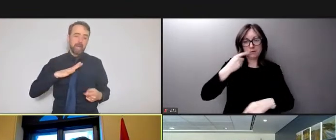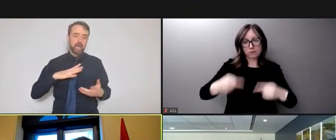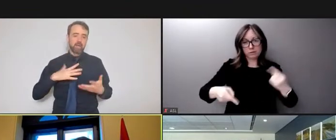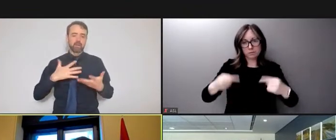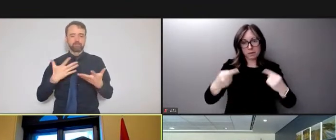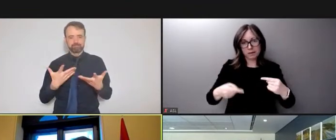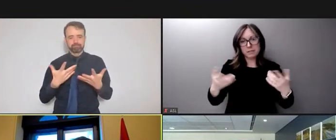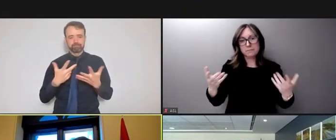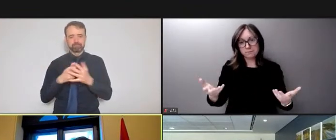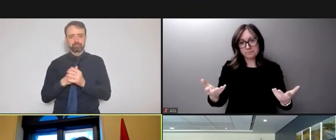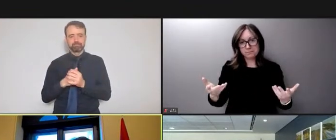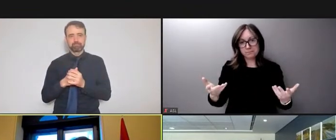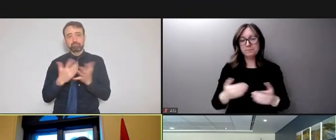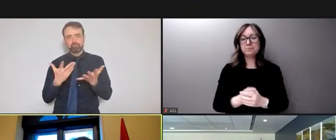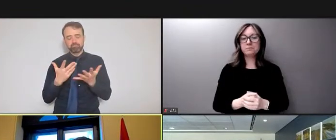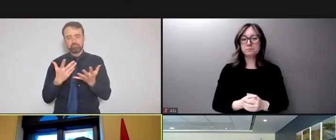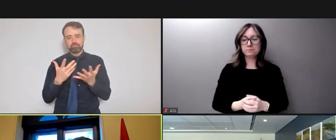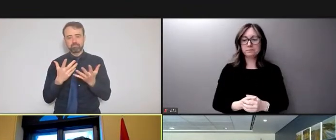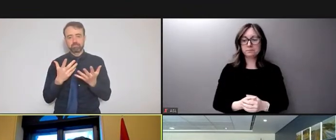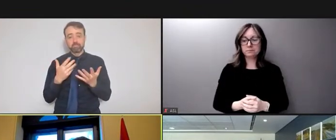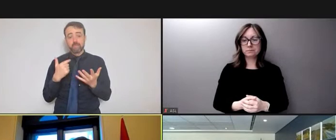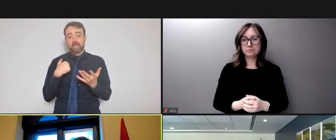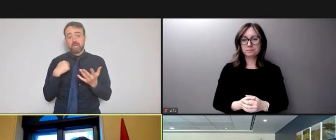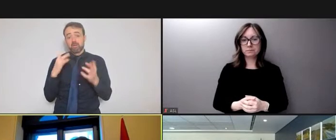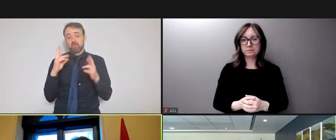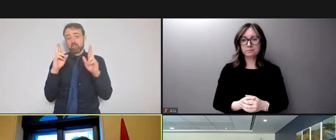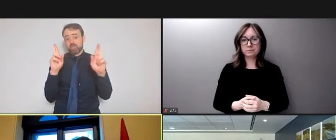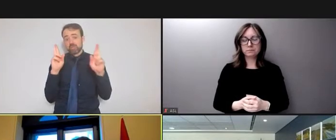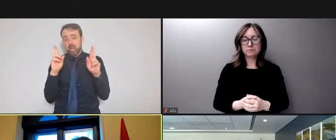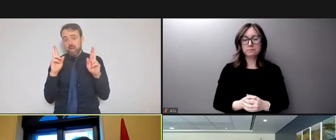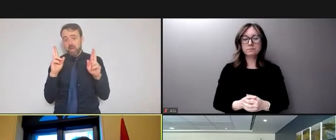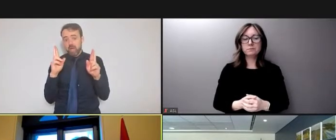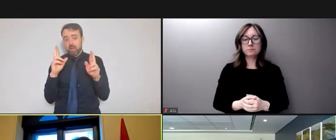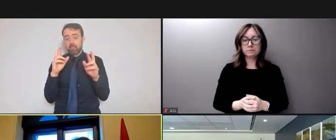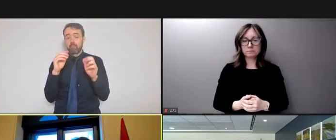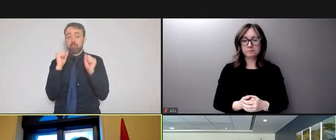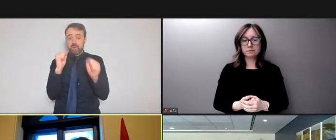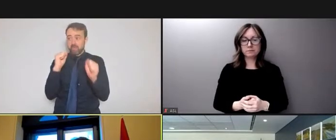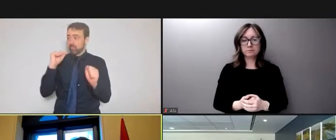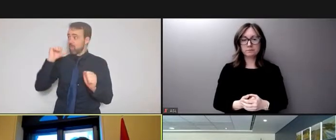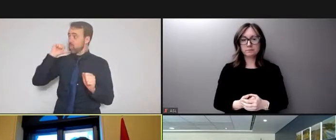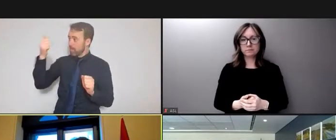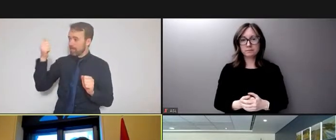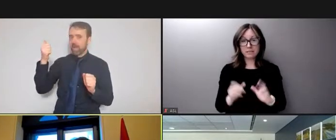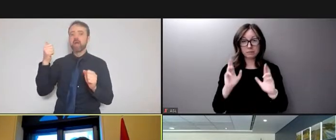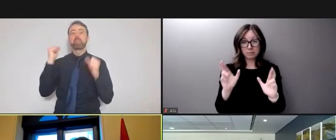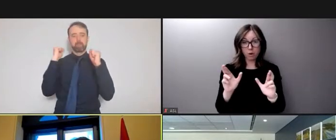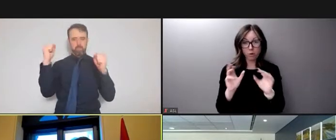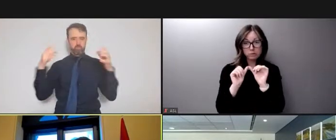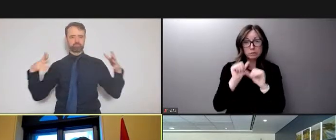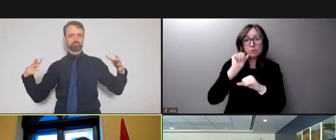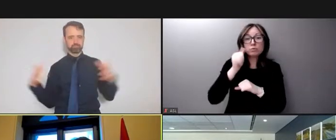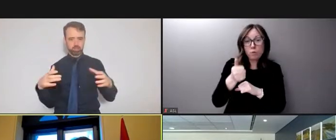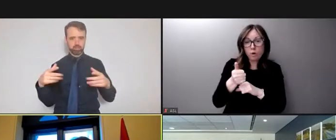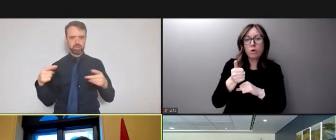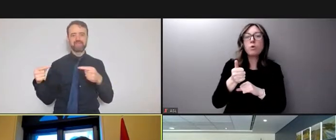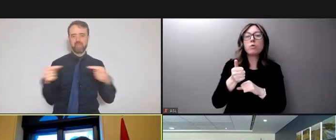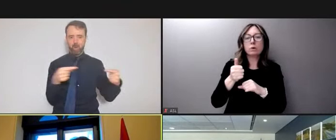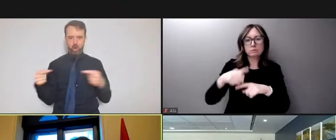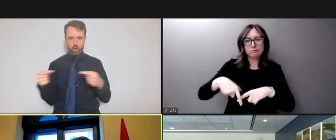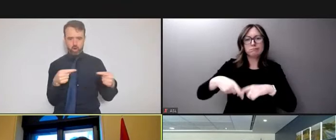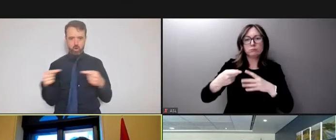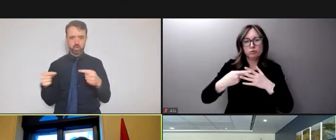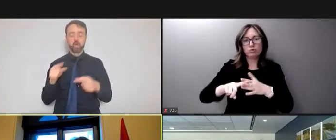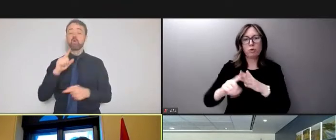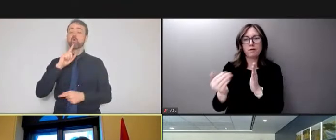Mais j'espère qu'on peut continuer avec le débatte demain. Et je suis certain qu'il va y avoir beaucoup